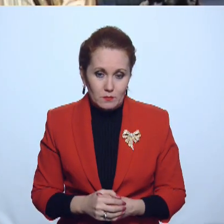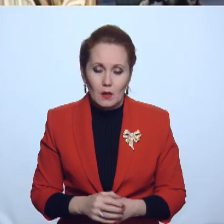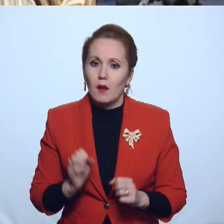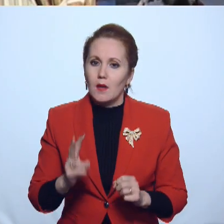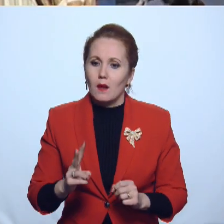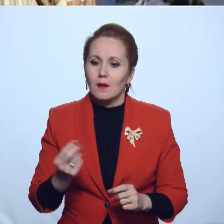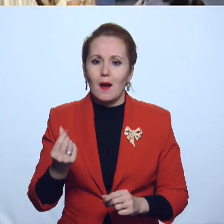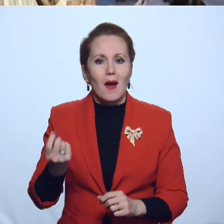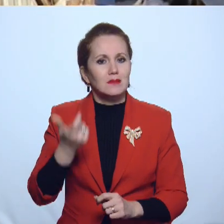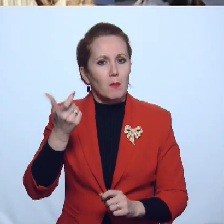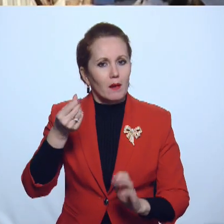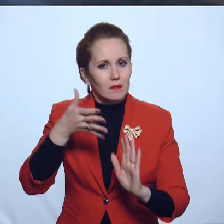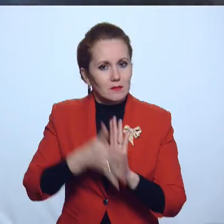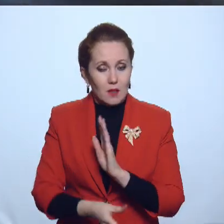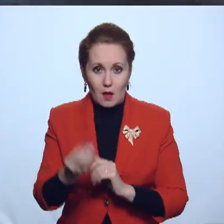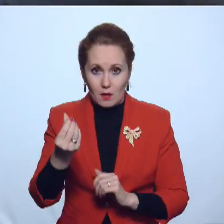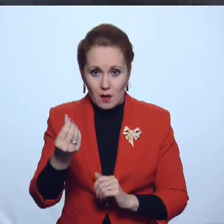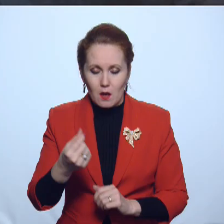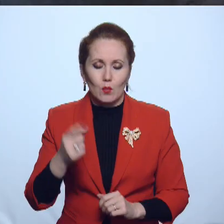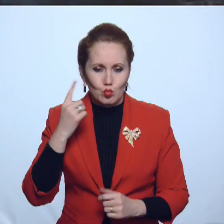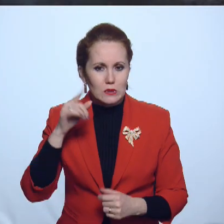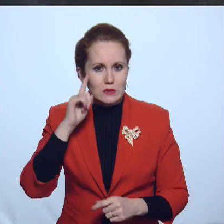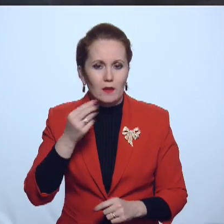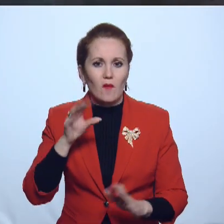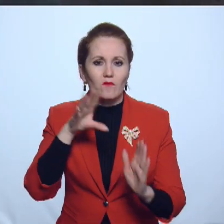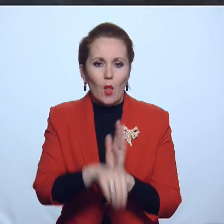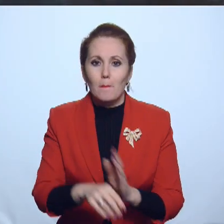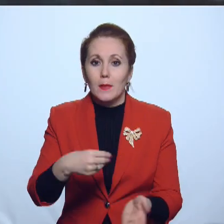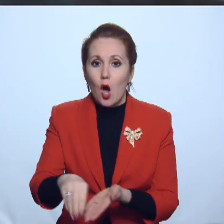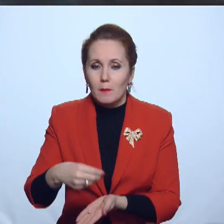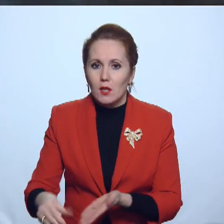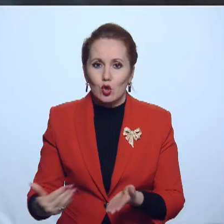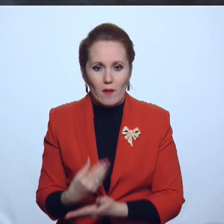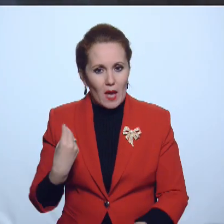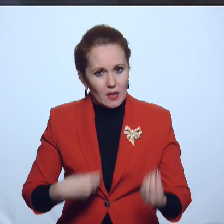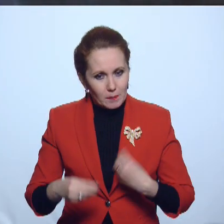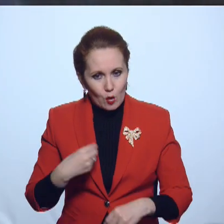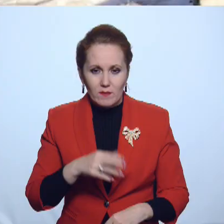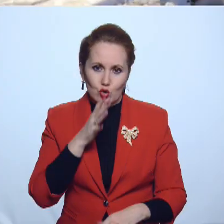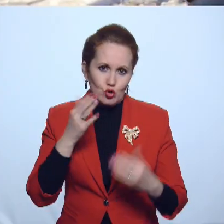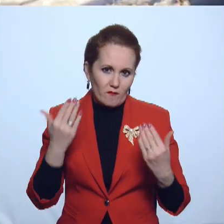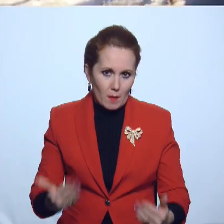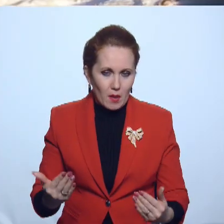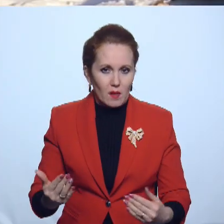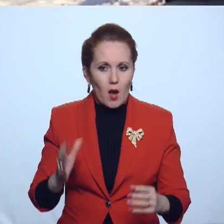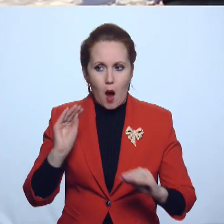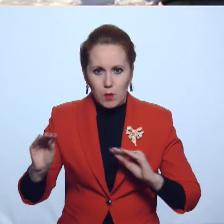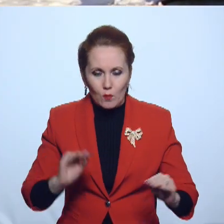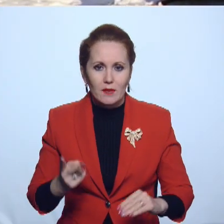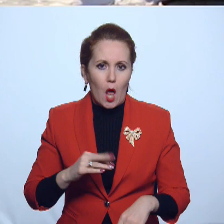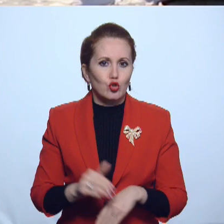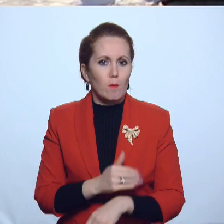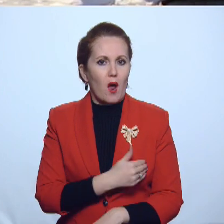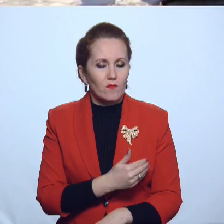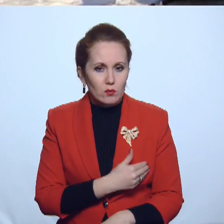Как распорядиться грантом, Иван уже знает. Деньги будут вложены в приобретение новой экипировки и современного оборудования для добровольцев,